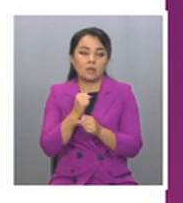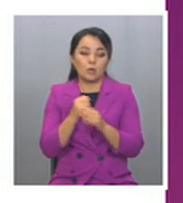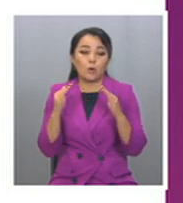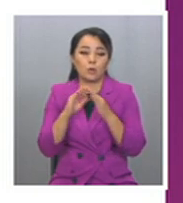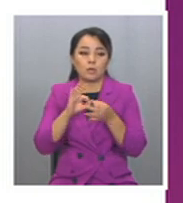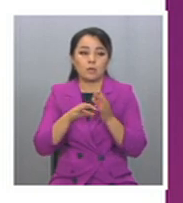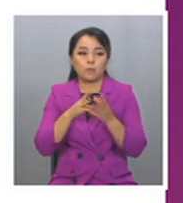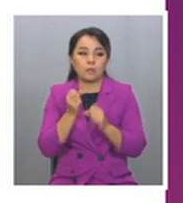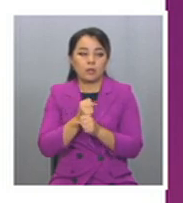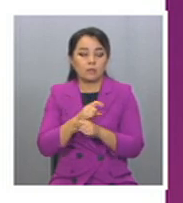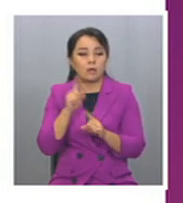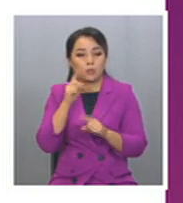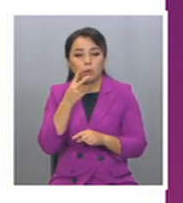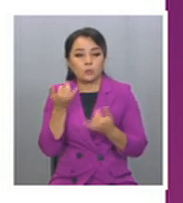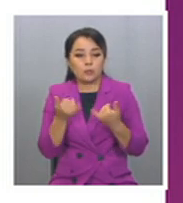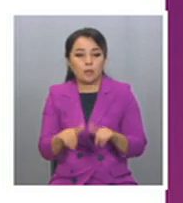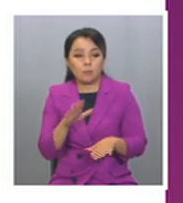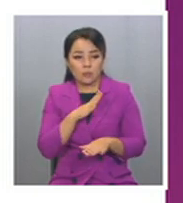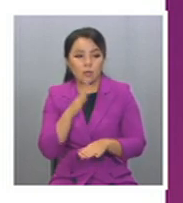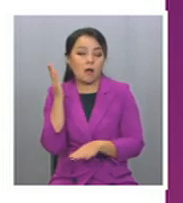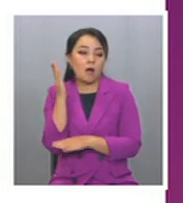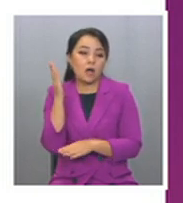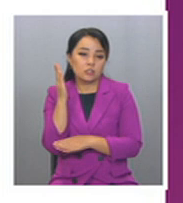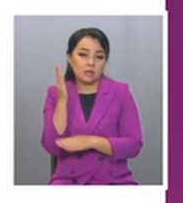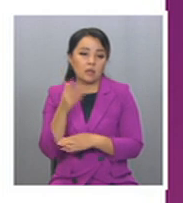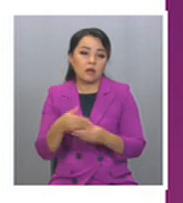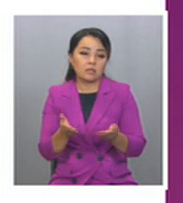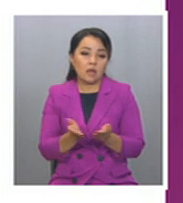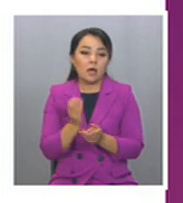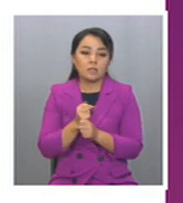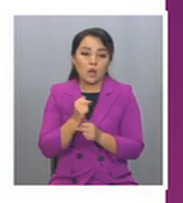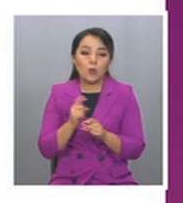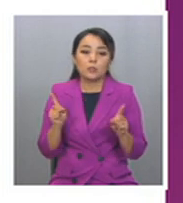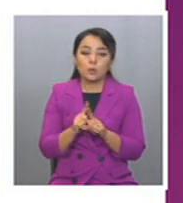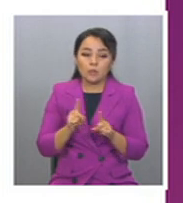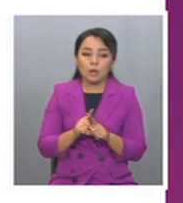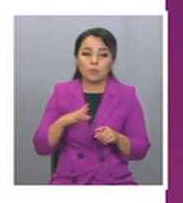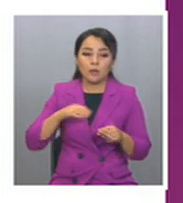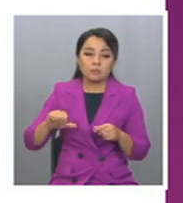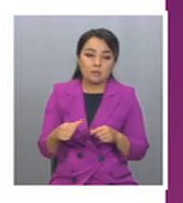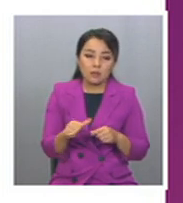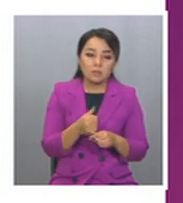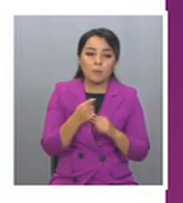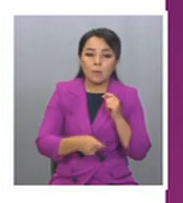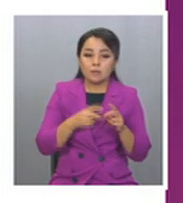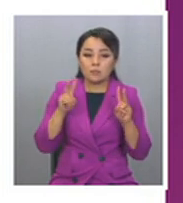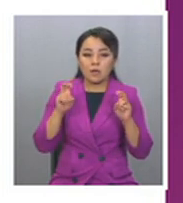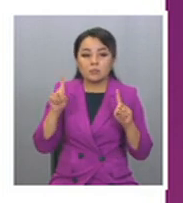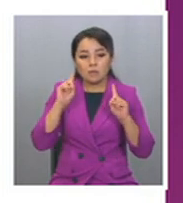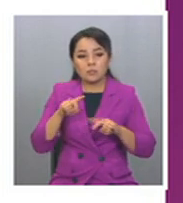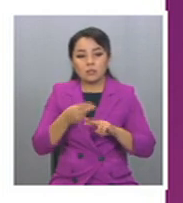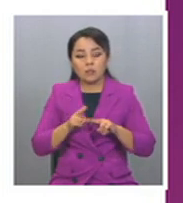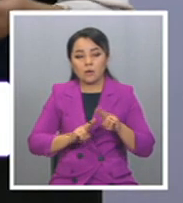айтқан және ағаштан ыдыс-аяқ жасау үшін жону материалдарын пайдаланғандығын